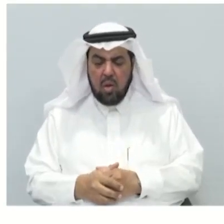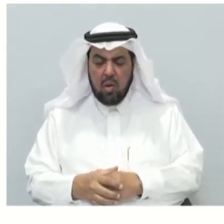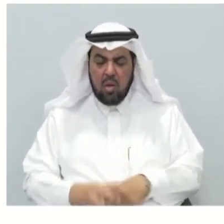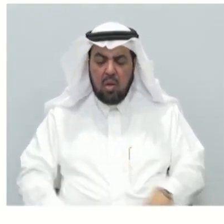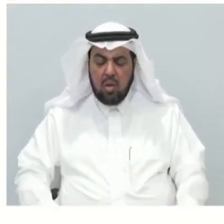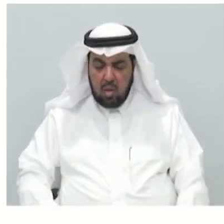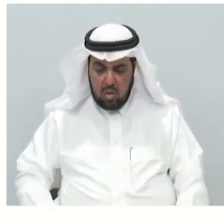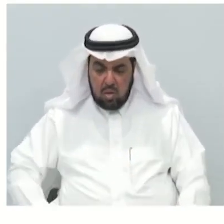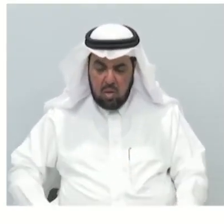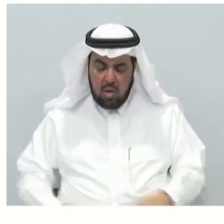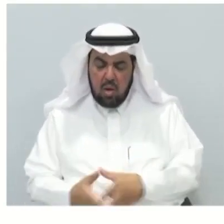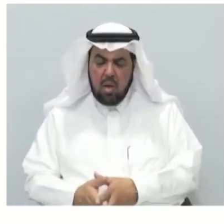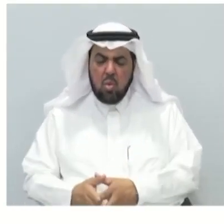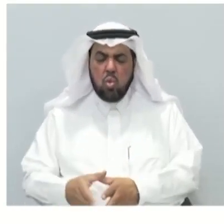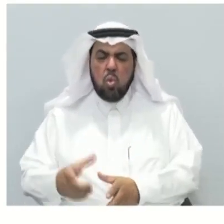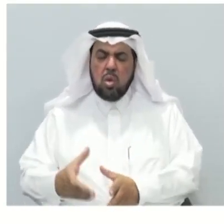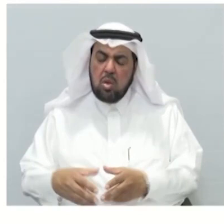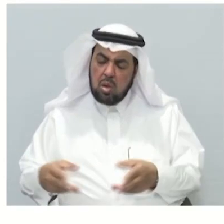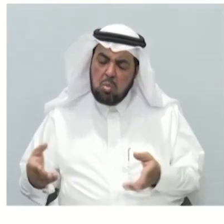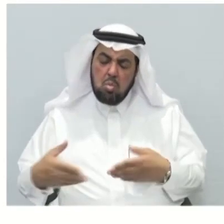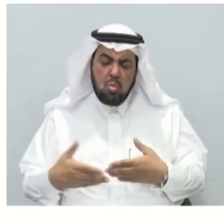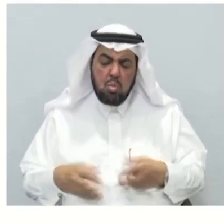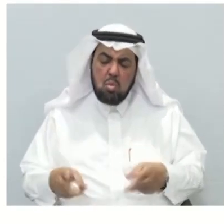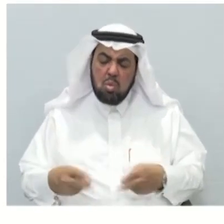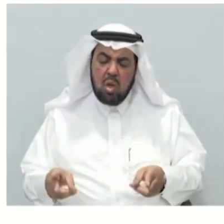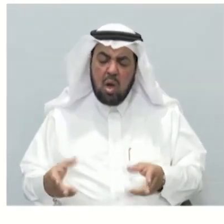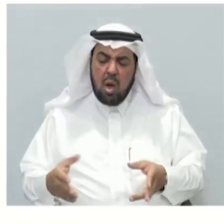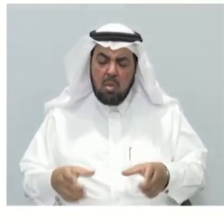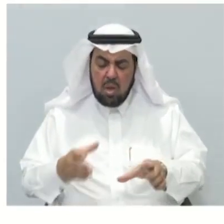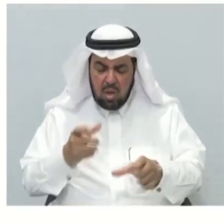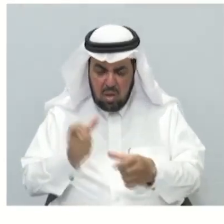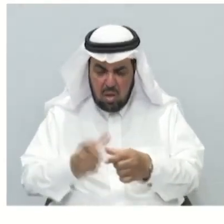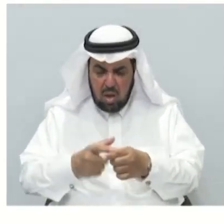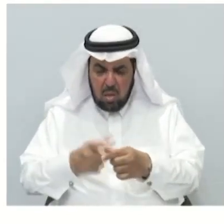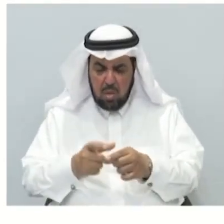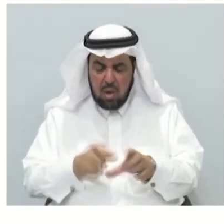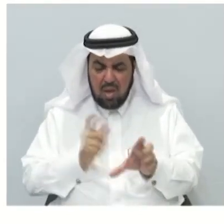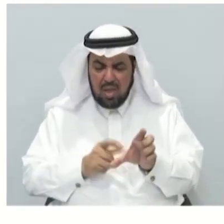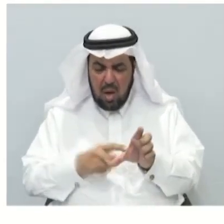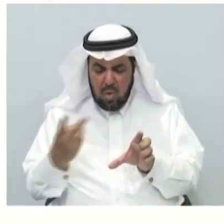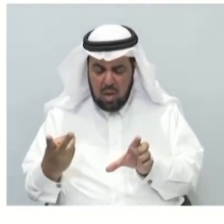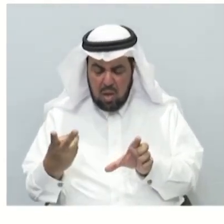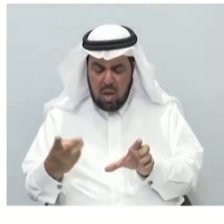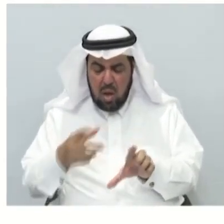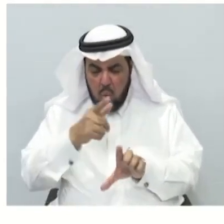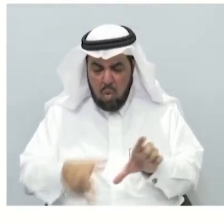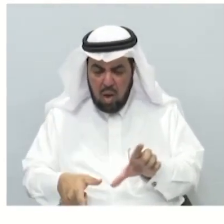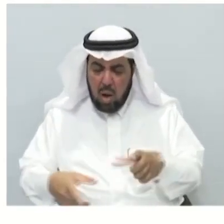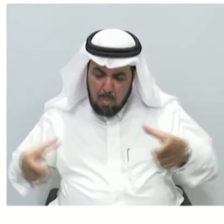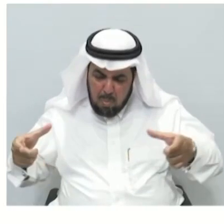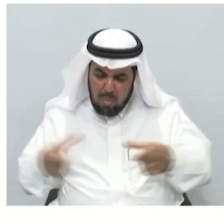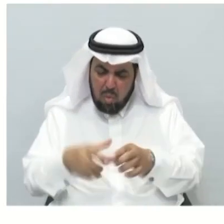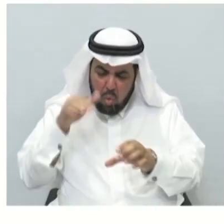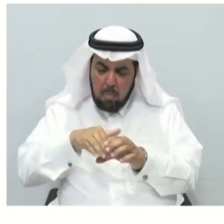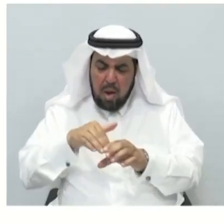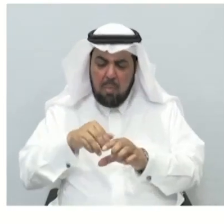سايد ما هي مسلمه التطابق بزاويتين وضلع محصور بينهما وركز معي قلنا احنا محصور بينهما لماذا ذكرنا انه محصور